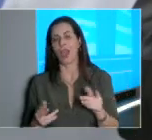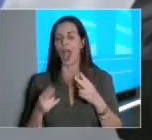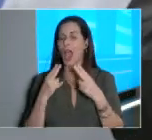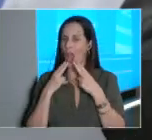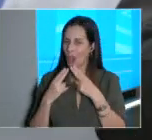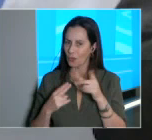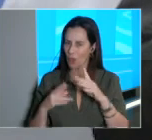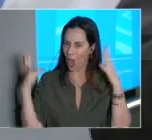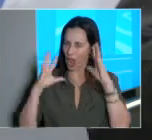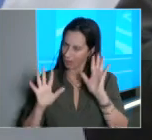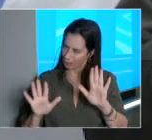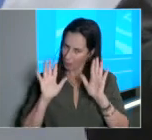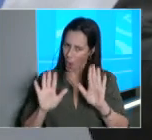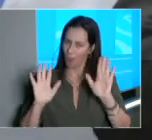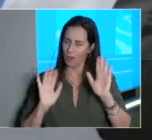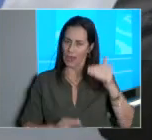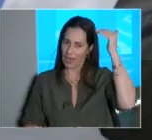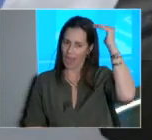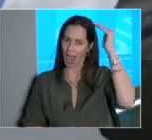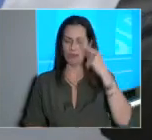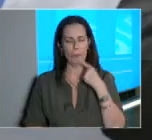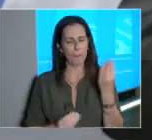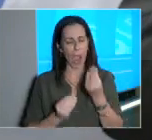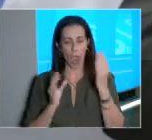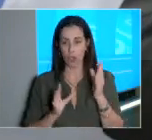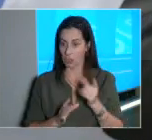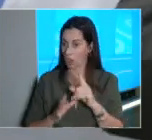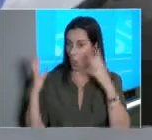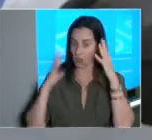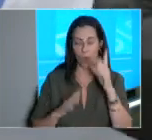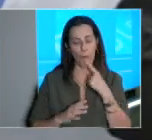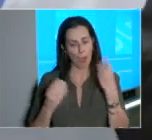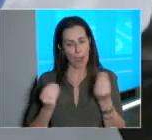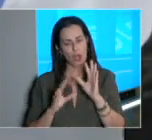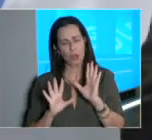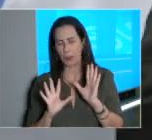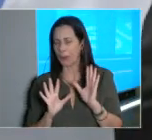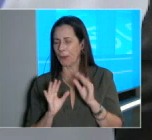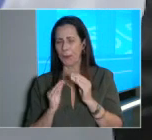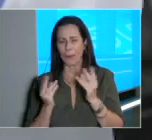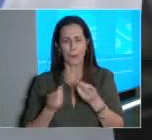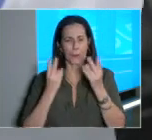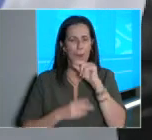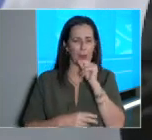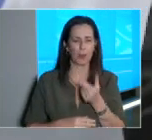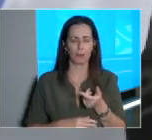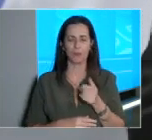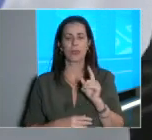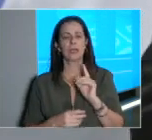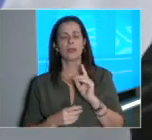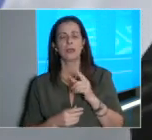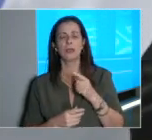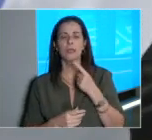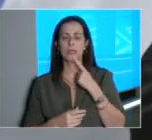שלהם לא הייתה תגובה היסטרית. בוא, יאיר, בני גן צייץ איזה משהו אנמי... לא, הוא צייץ משהו אנמי בטוויטר. איזה אנמי? שיח